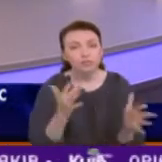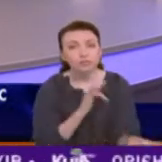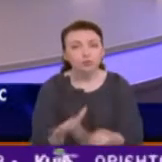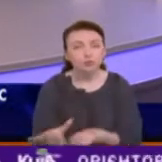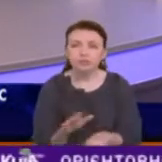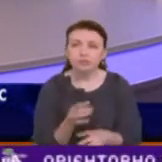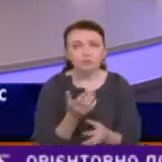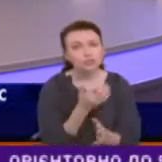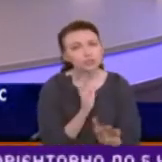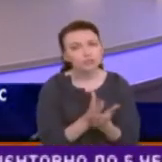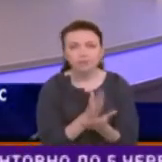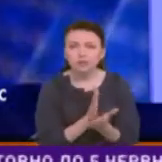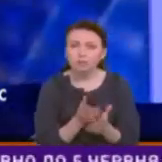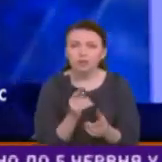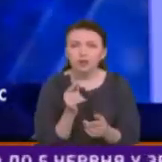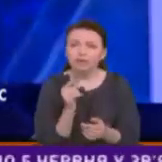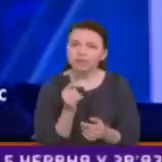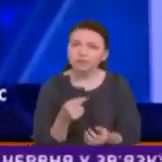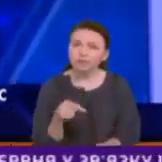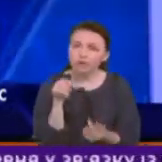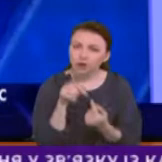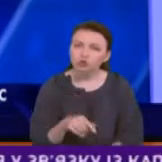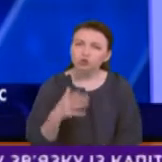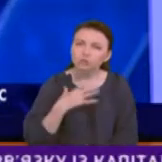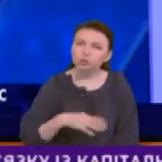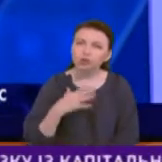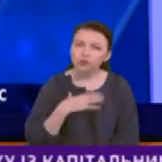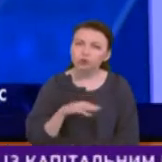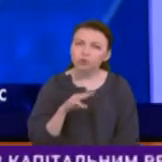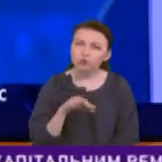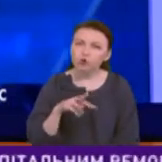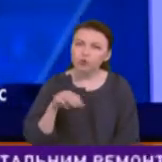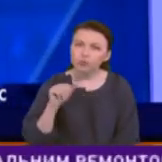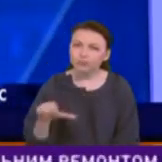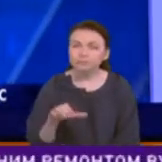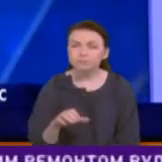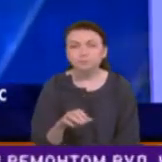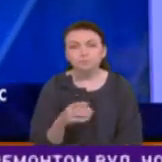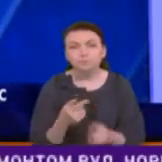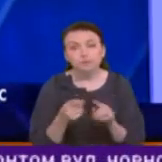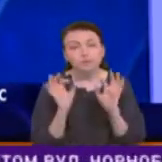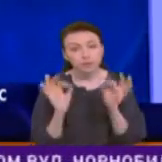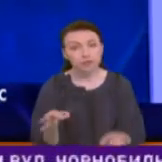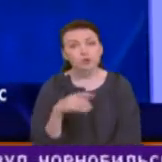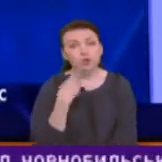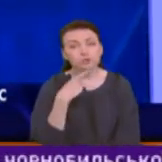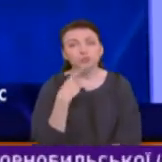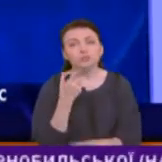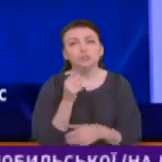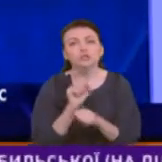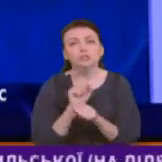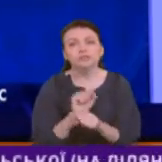не зовсім відповідають тому, що ми чекали в результаті цього Томаса. Абсолютно правий, Ростислав, і ви, коли говорите,